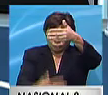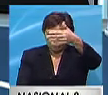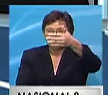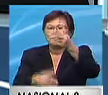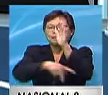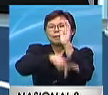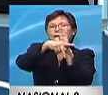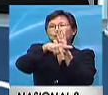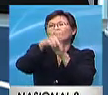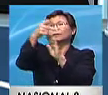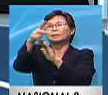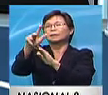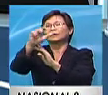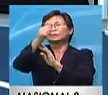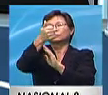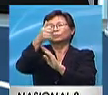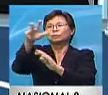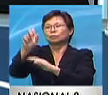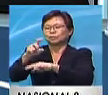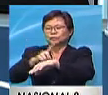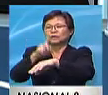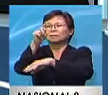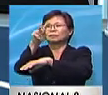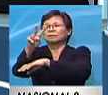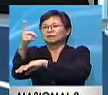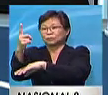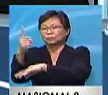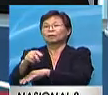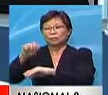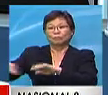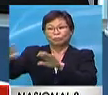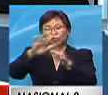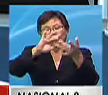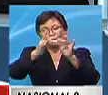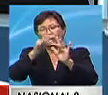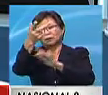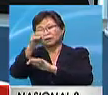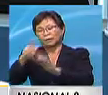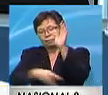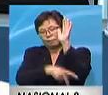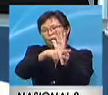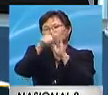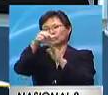13 pukul 1030 malam ini di tv1 Anda juga boleh layari RTM